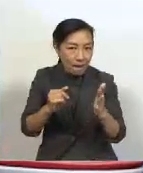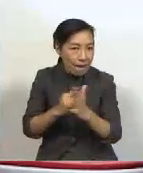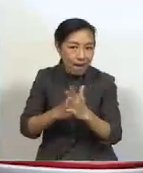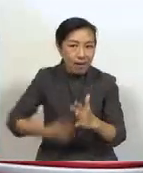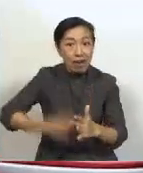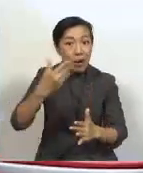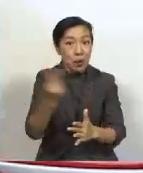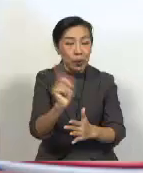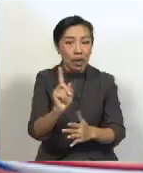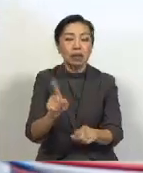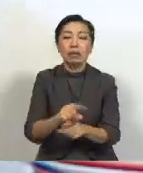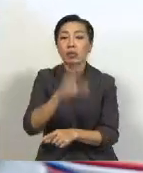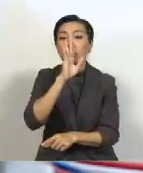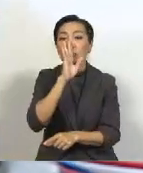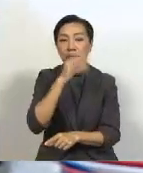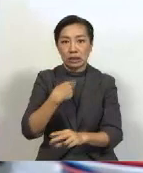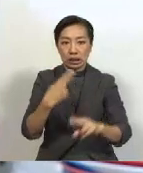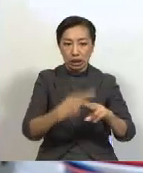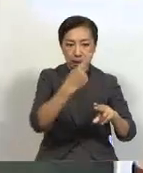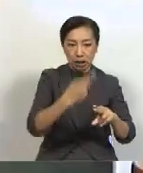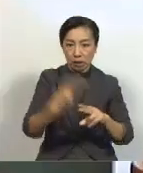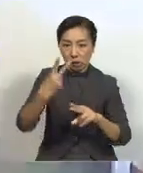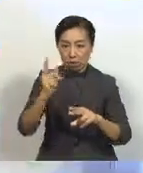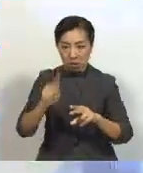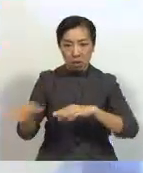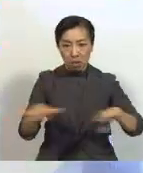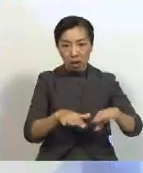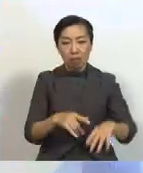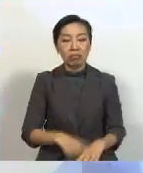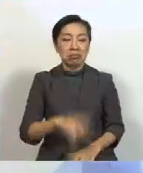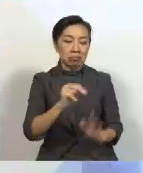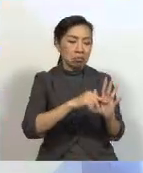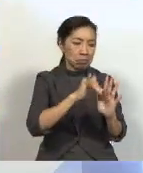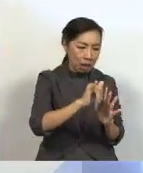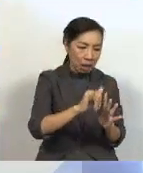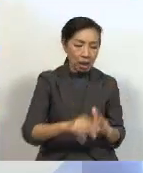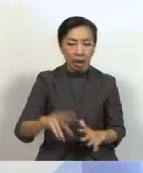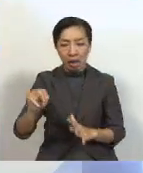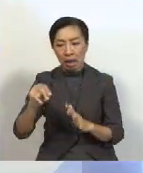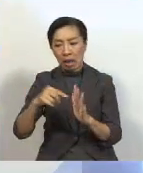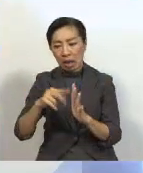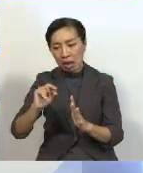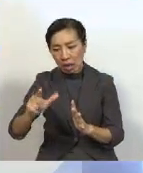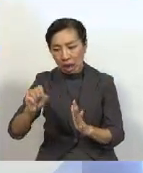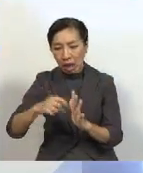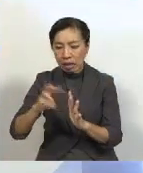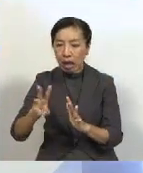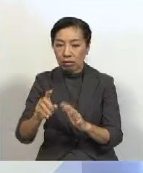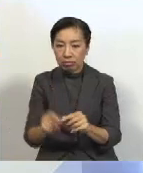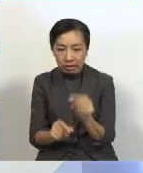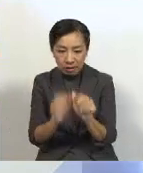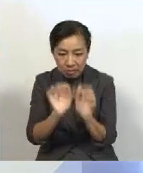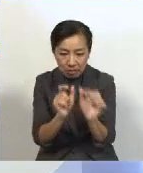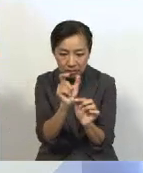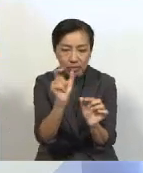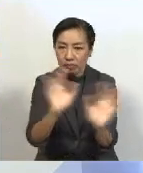อย่างในส่วนของที่จะต้องเข้าไปชื่อนามสกุลต่างๆบางคนบอกมีนายมีนางมีนางสาวตรงนี้ไม่ต้องใส่เข้าไป